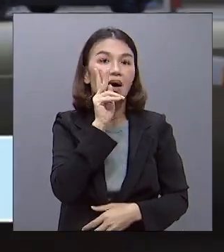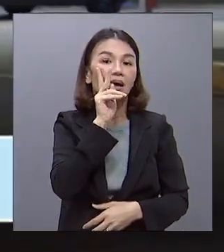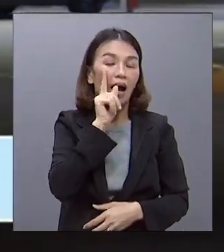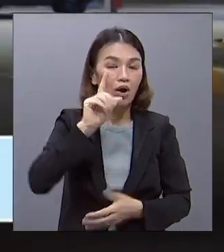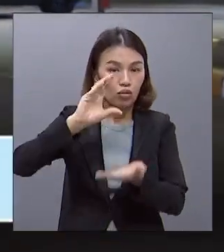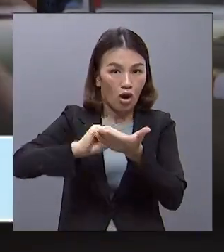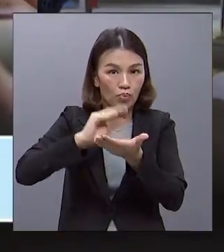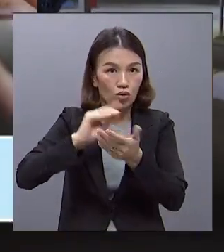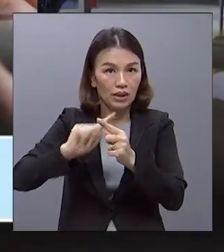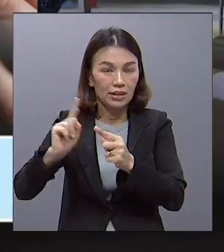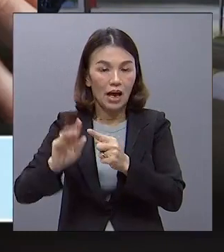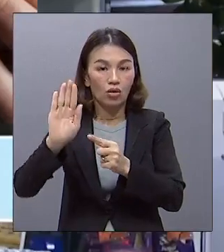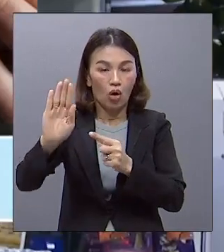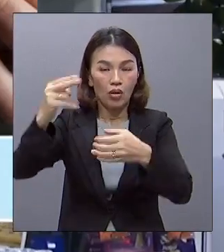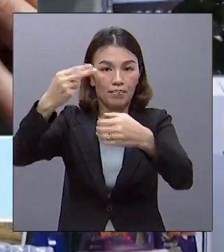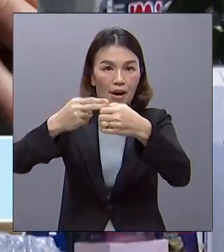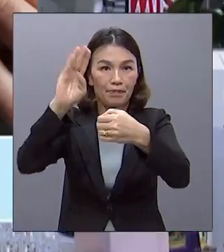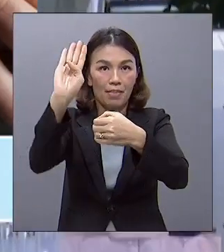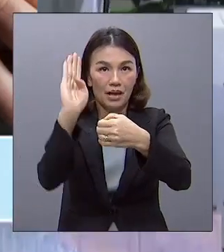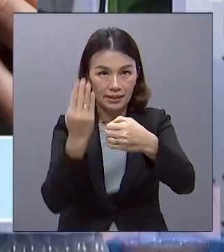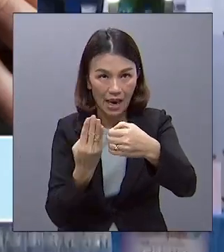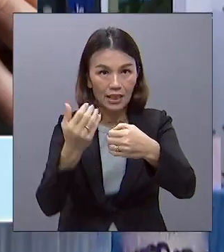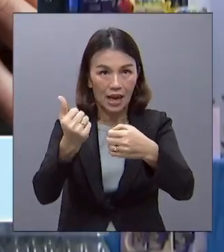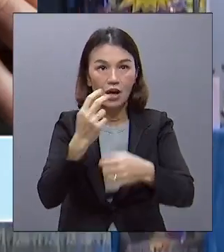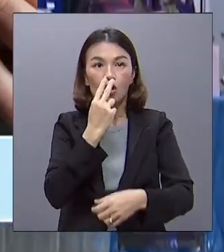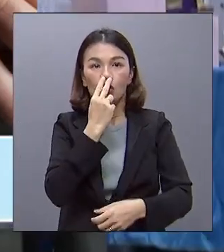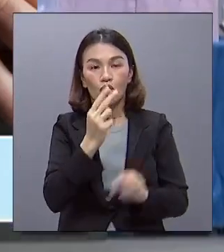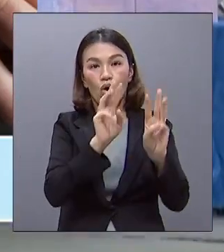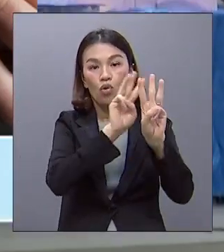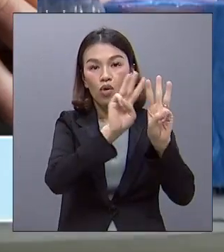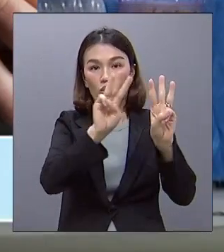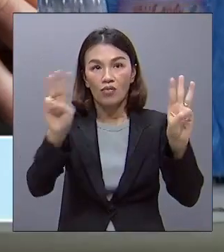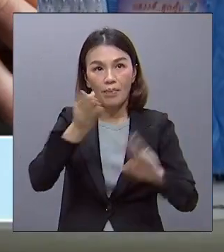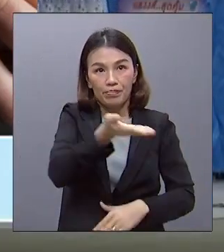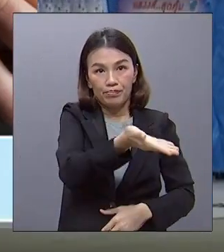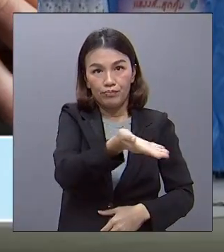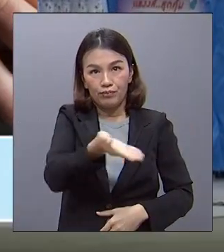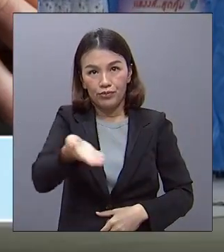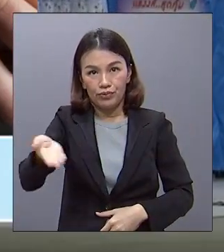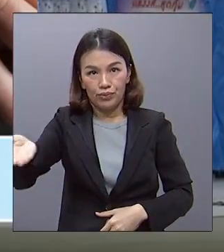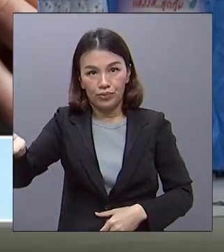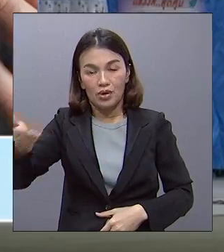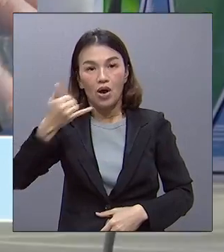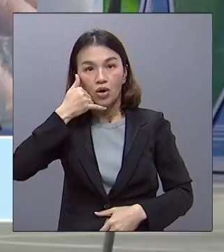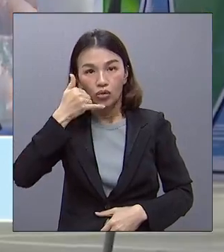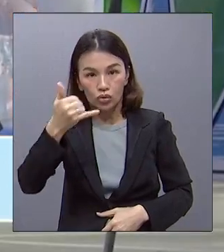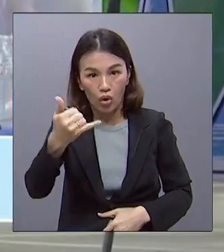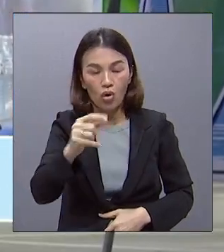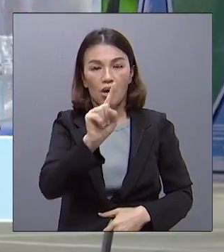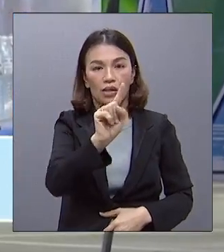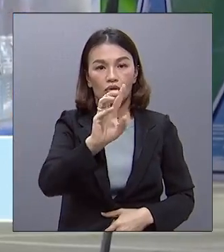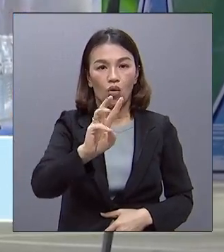บางจากคอร์ปอเรชั่นจำกัดมหาชนสามารถติดตามไว้ที่เว็บไซต์www.co.thหรือโทรที่